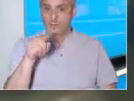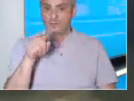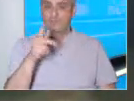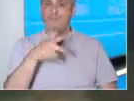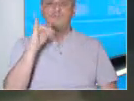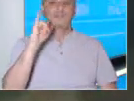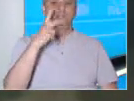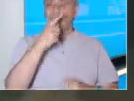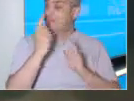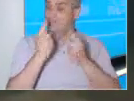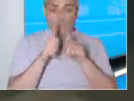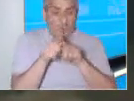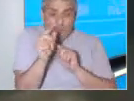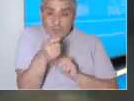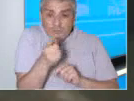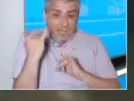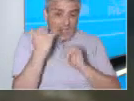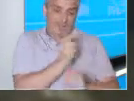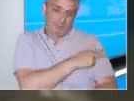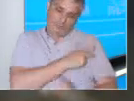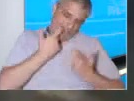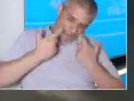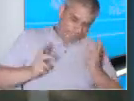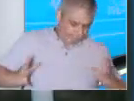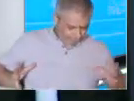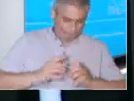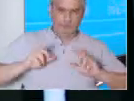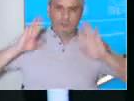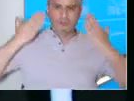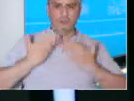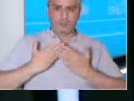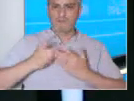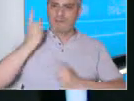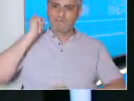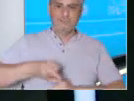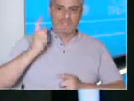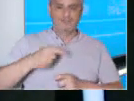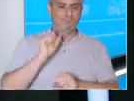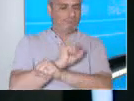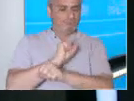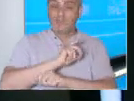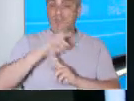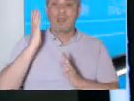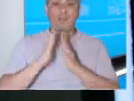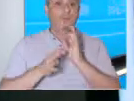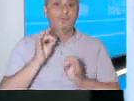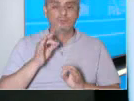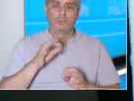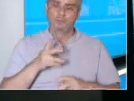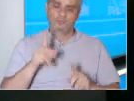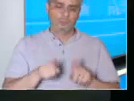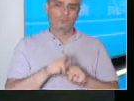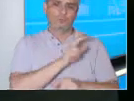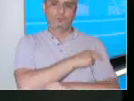ביצער על פרומיל אירוע כזה, להביא כוחות ולהשתלט על ישיבה, ולהוציא צווים, וללכת עד הסוף בבתי משפט,